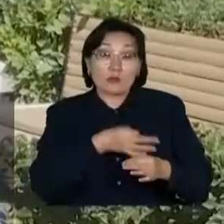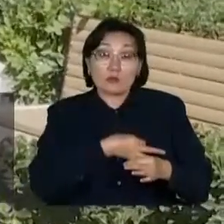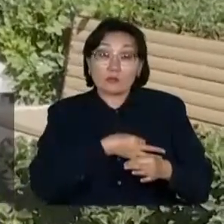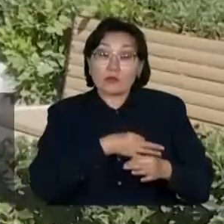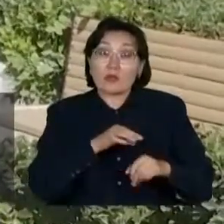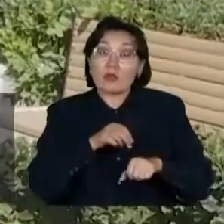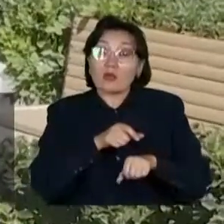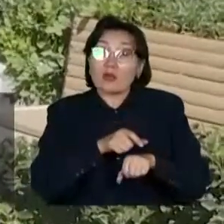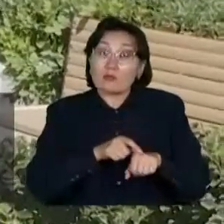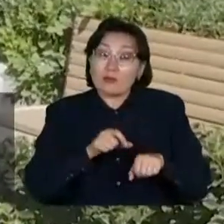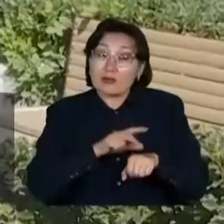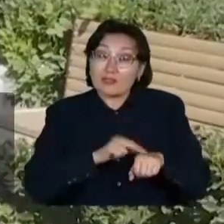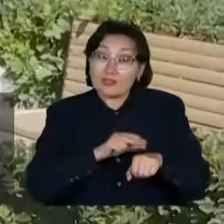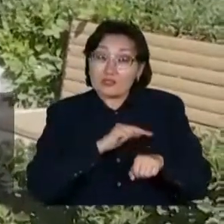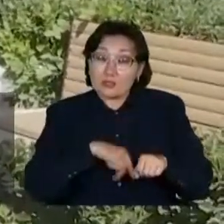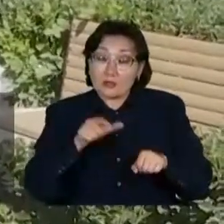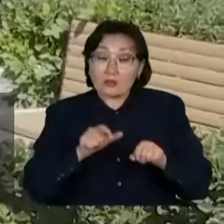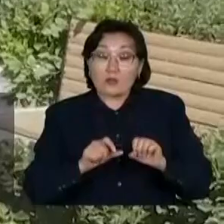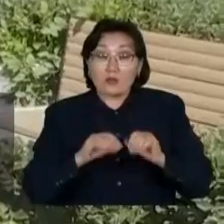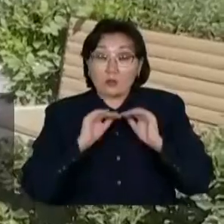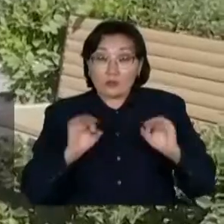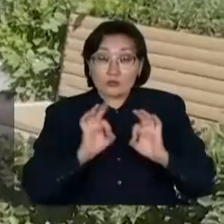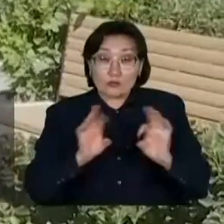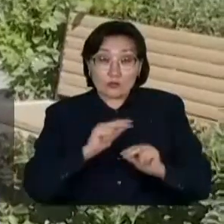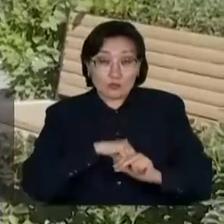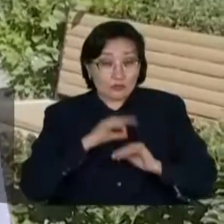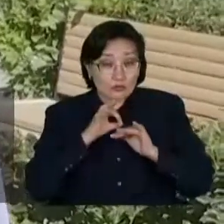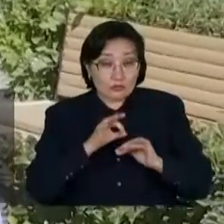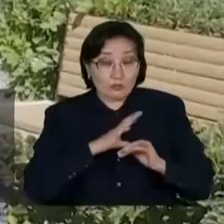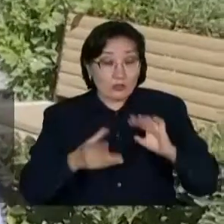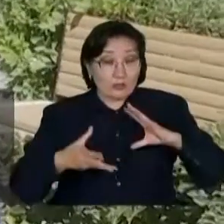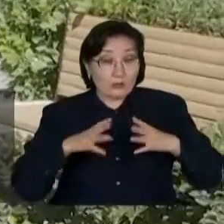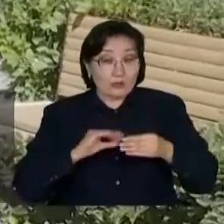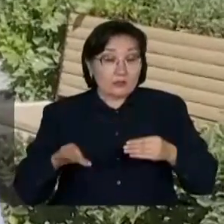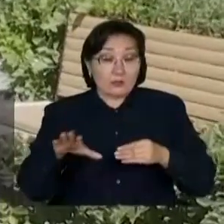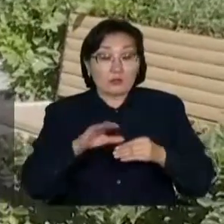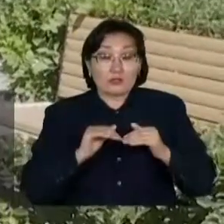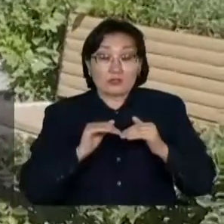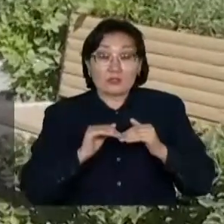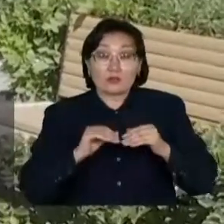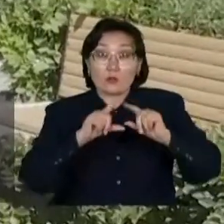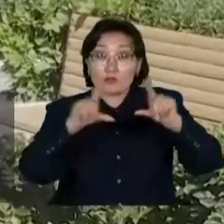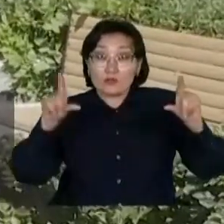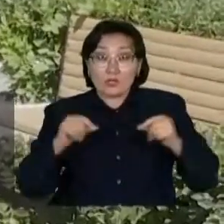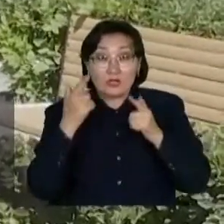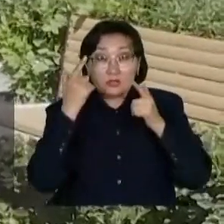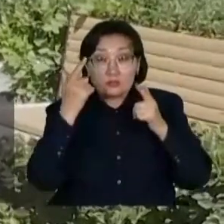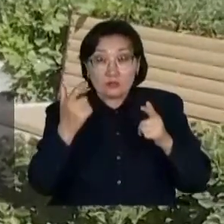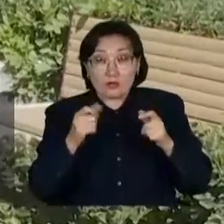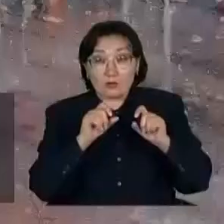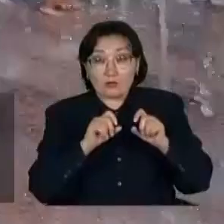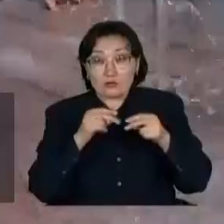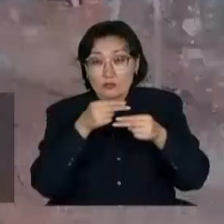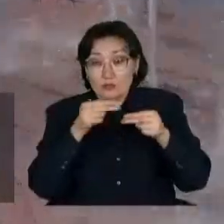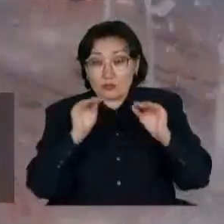халықтың арасында ата-аналарға, балаларға түсінік жұмыстарын жүргізген болатын. Жалпы барлық тақтайшада жаңағыдай ескерту қағаздары жапсырылып